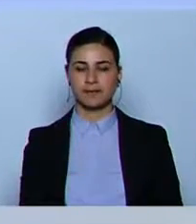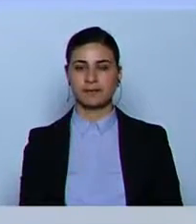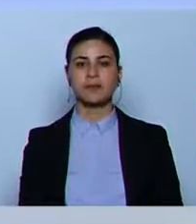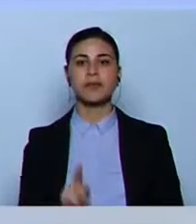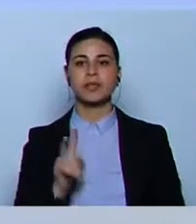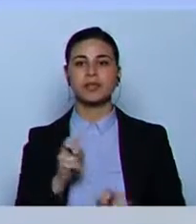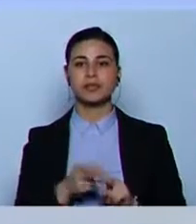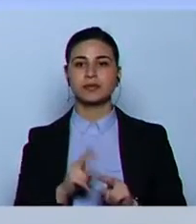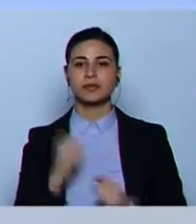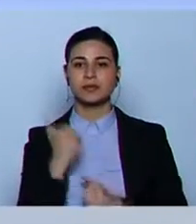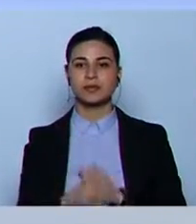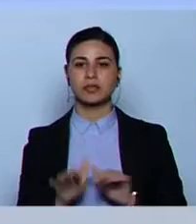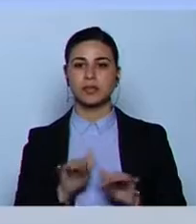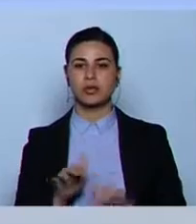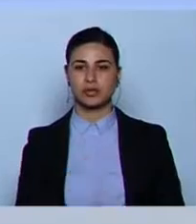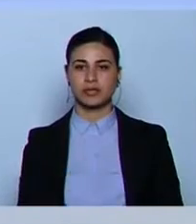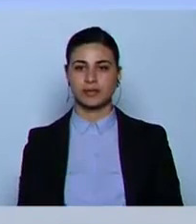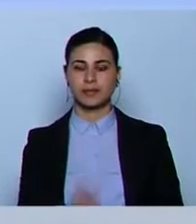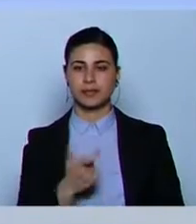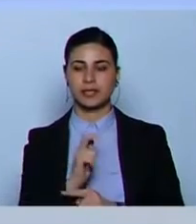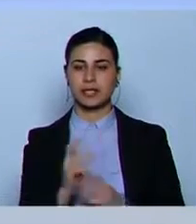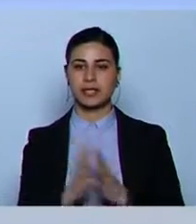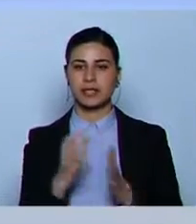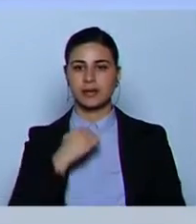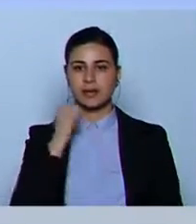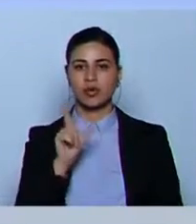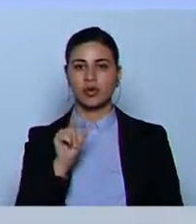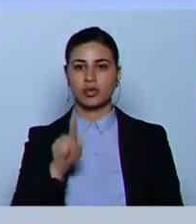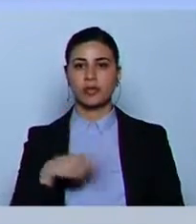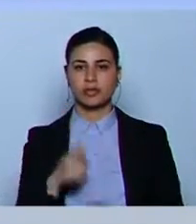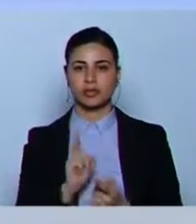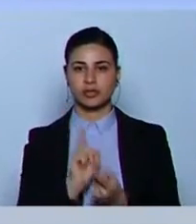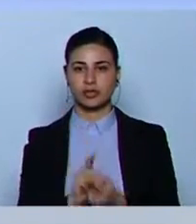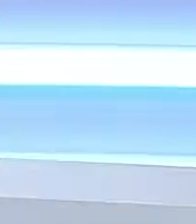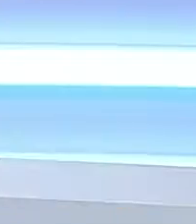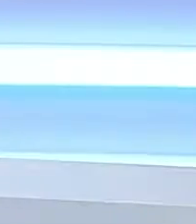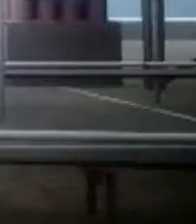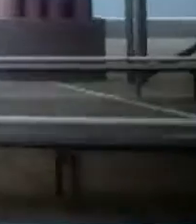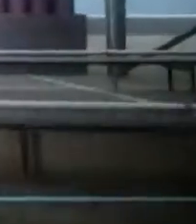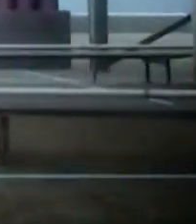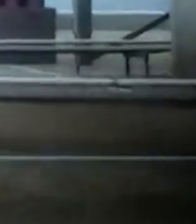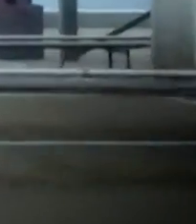რას ნიშნავს დეცენტრალიზაციის პროცესი ქვეყნისთვის. Ძალიან დიდი მადლობა, ჩვენ ორშაბათს კვლავ შევხვდებით ერთმანეთს.